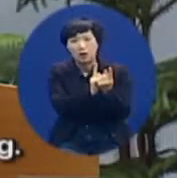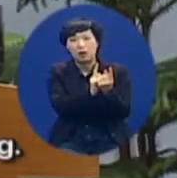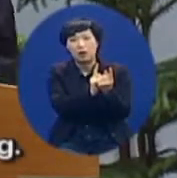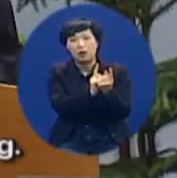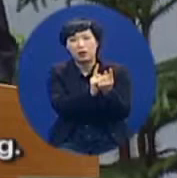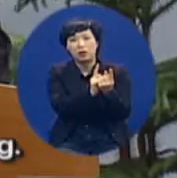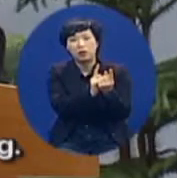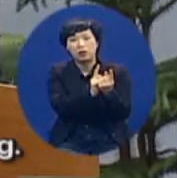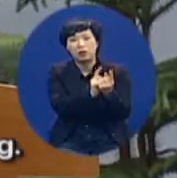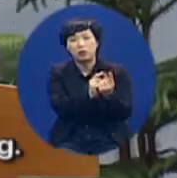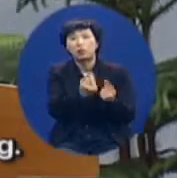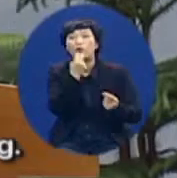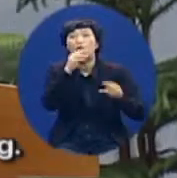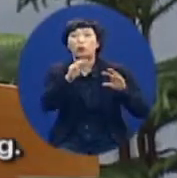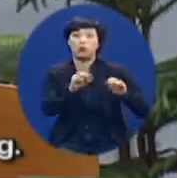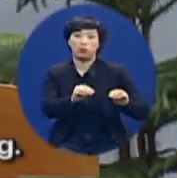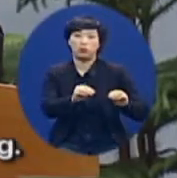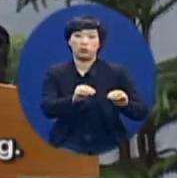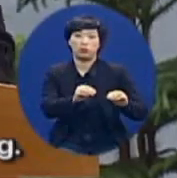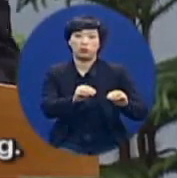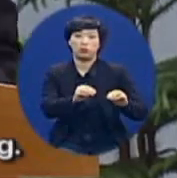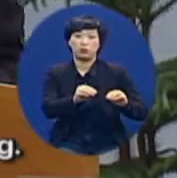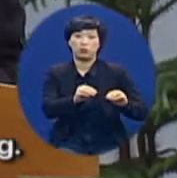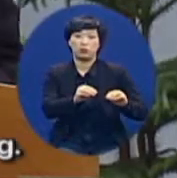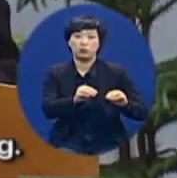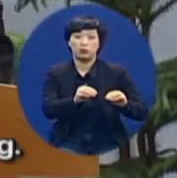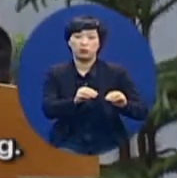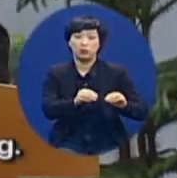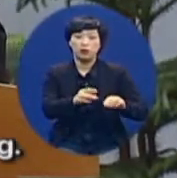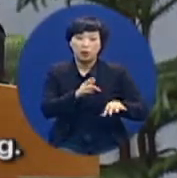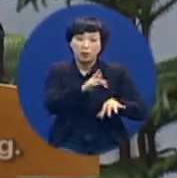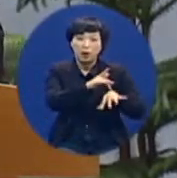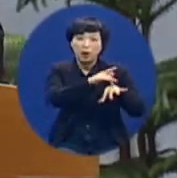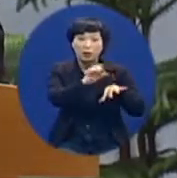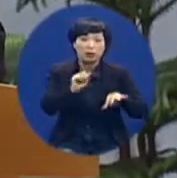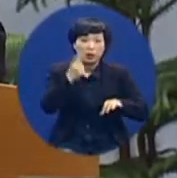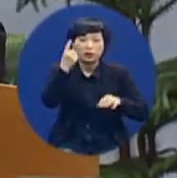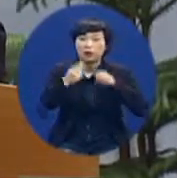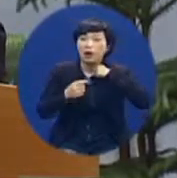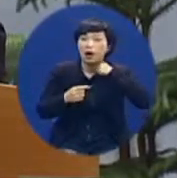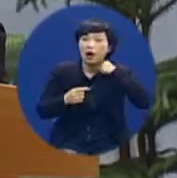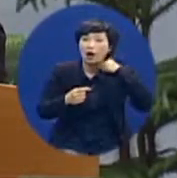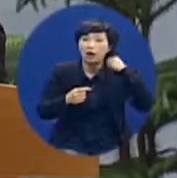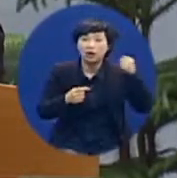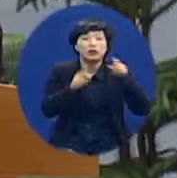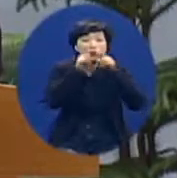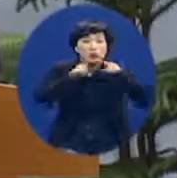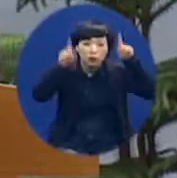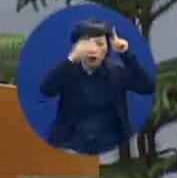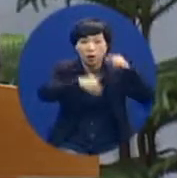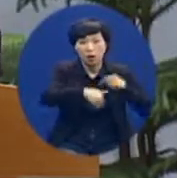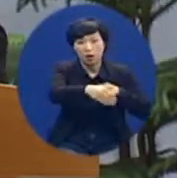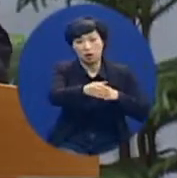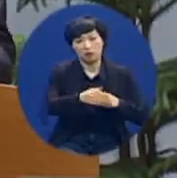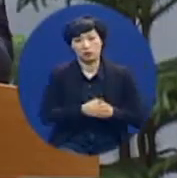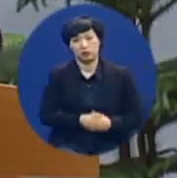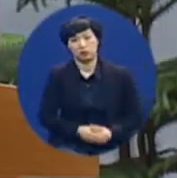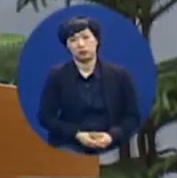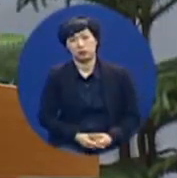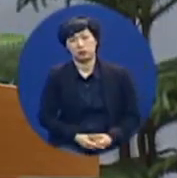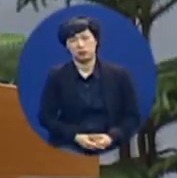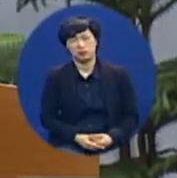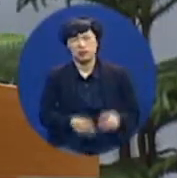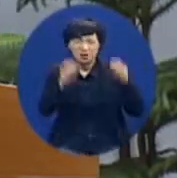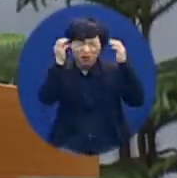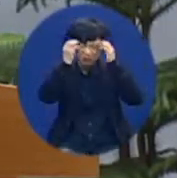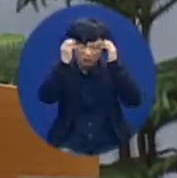당하다가 목숨 끊어지면 마귀에게 질질 질질 끌려서 지옥에 가서